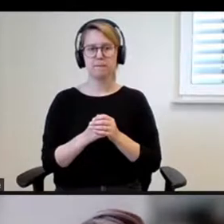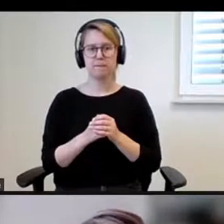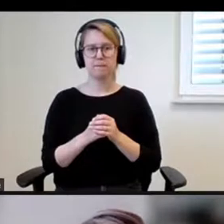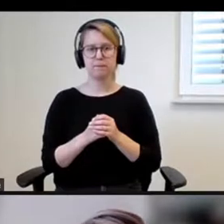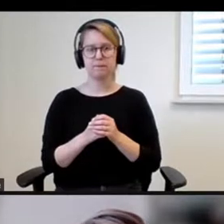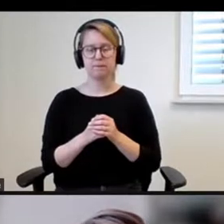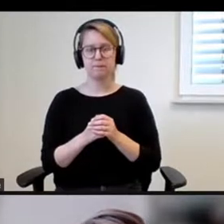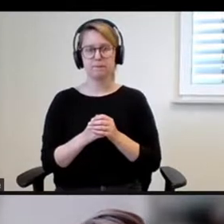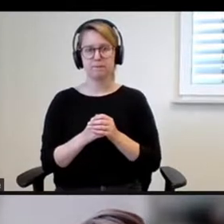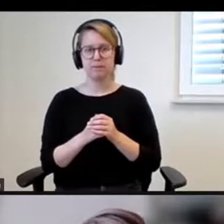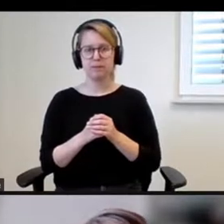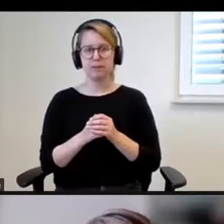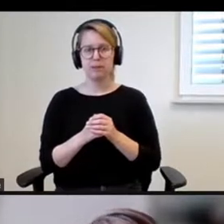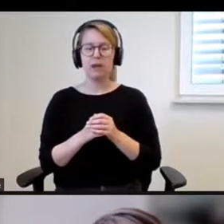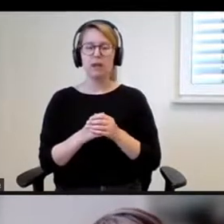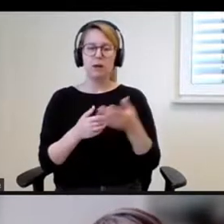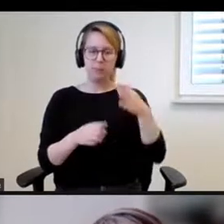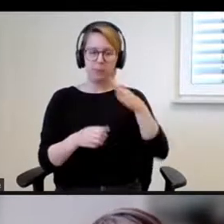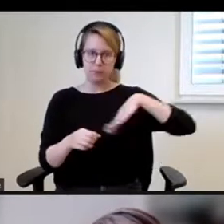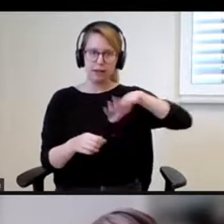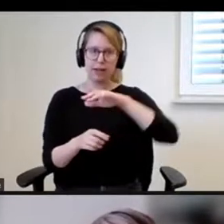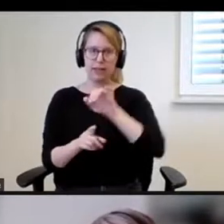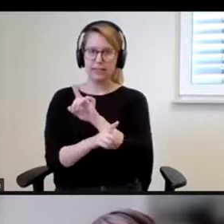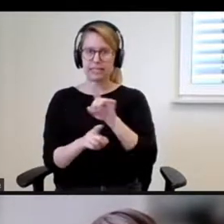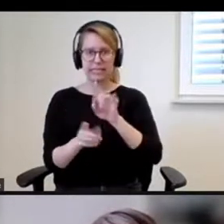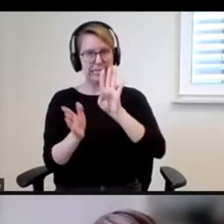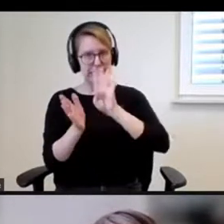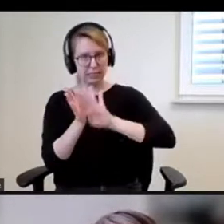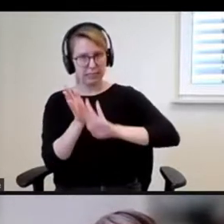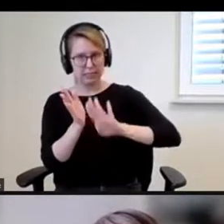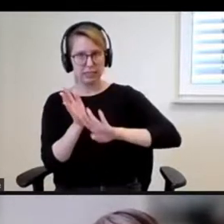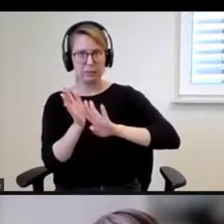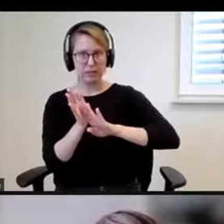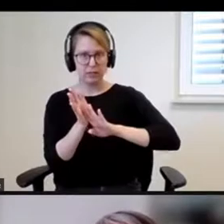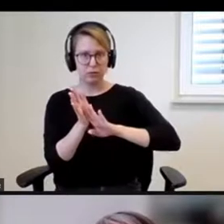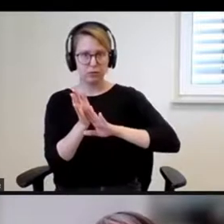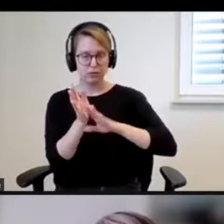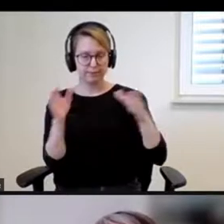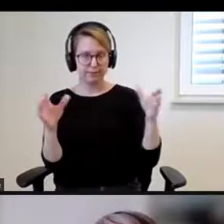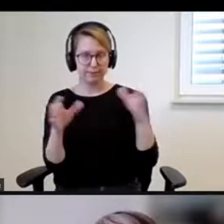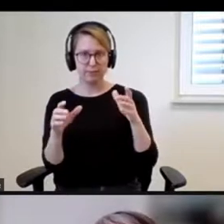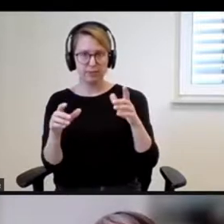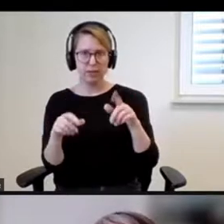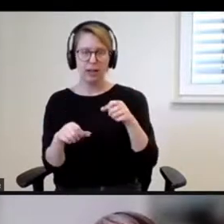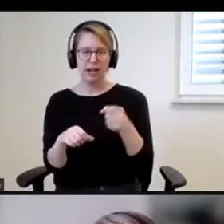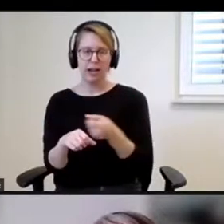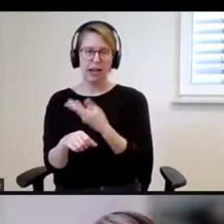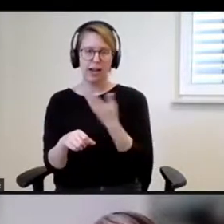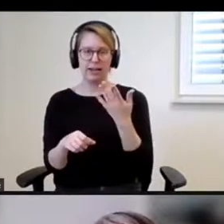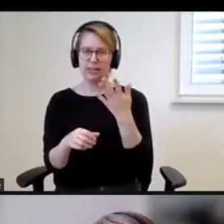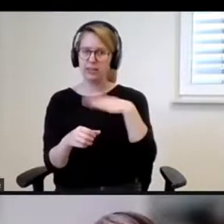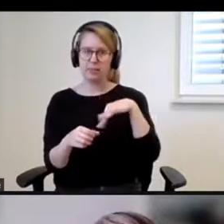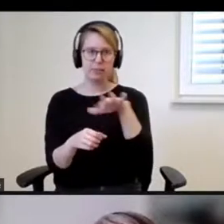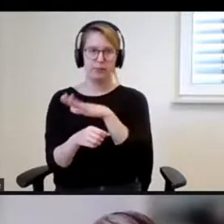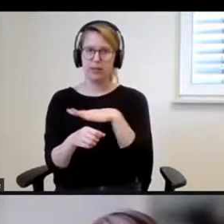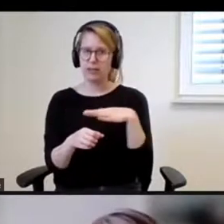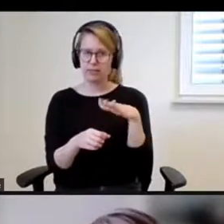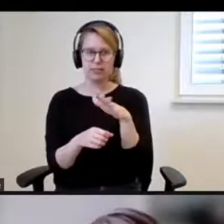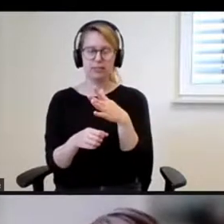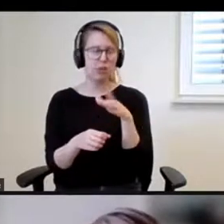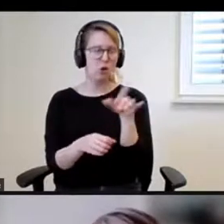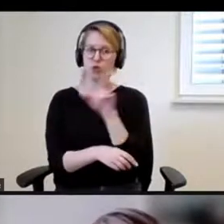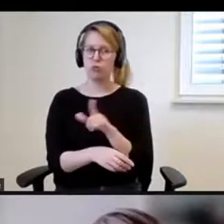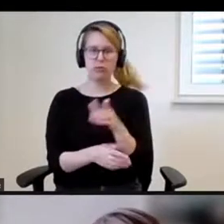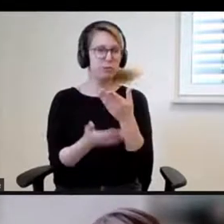Bereich Nichtdiskriminierung. Auch da gibt es ja eine Reihe Plätzen, auch hier zu Lützburg, annimmt